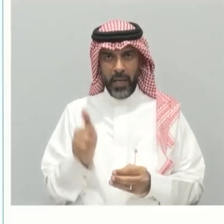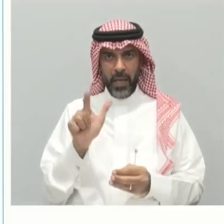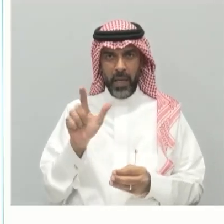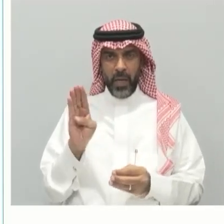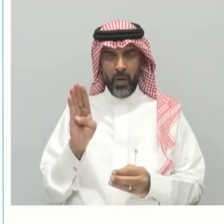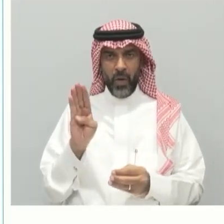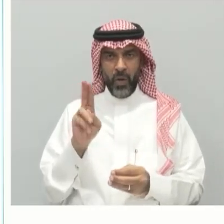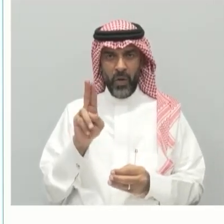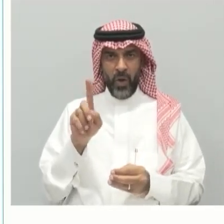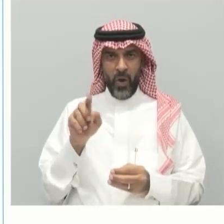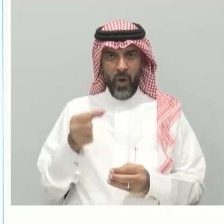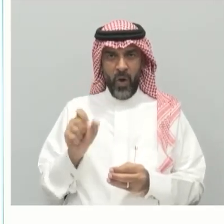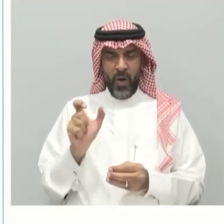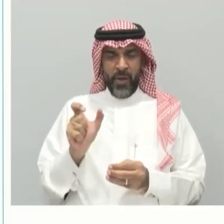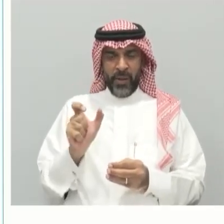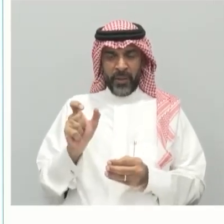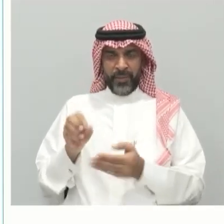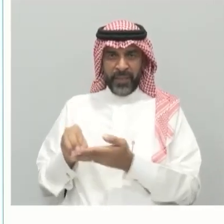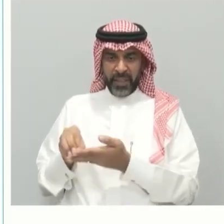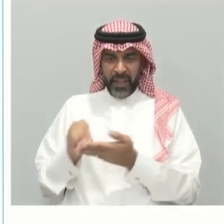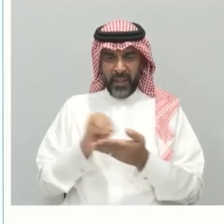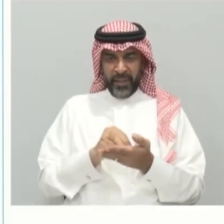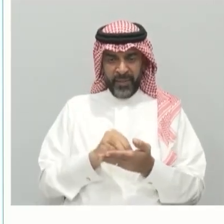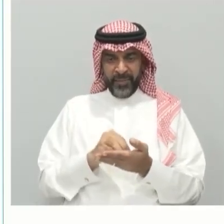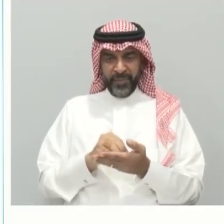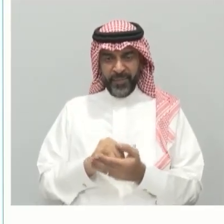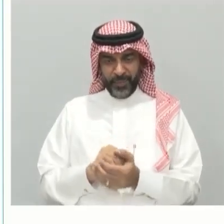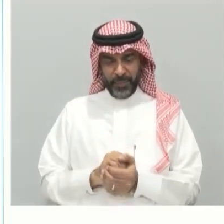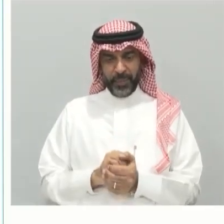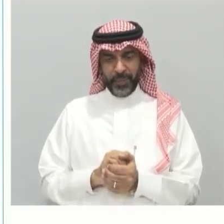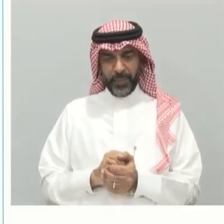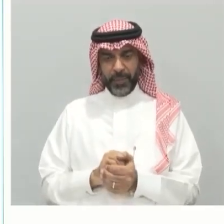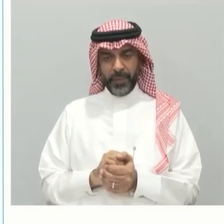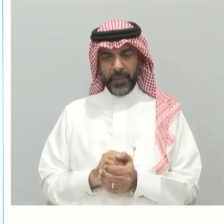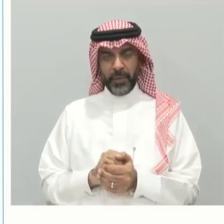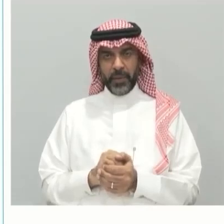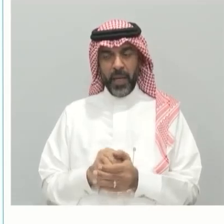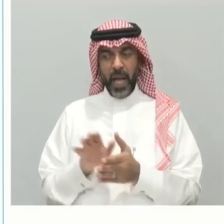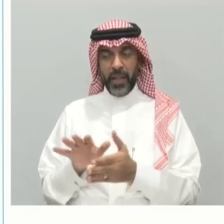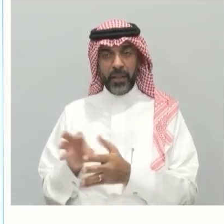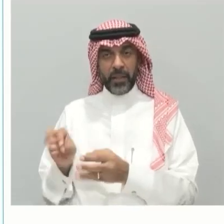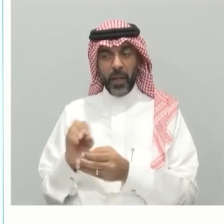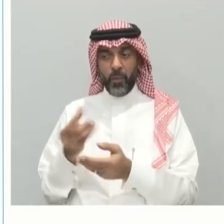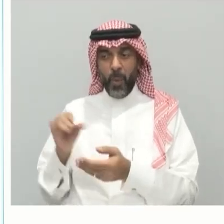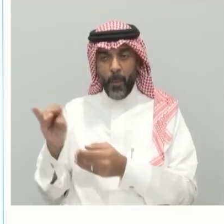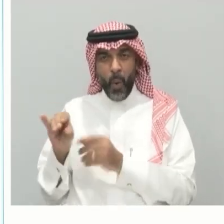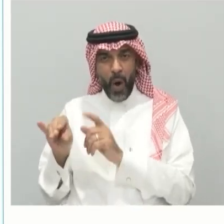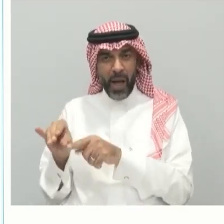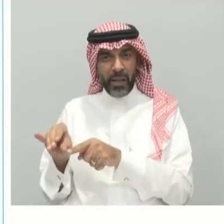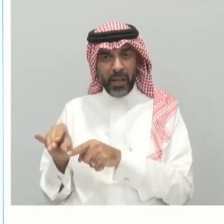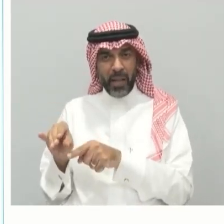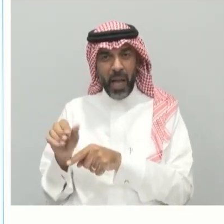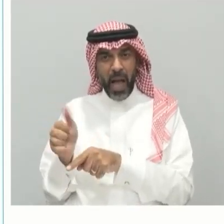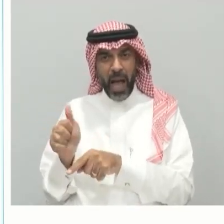عمل الاكسده والاختزال هي انتقال الالكترونات هذه الالكترونات سوف تنتقل من المواد